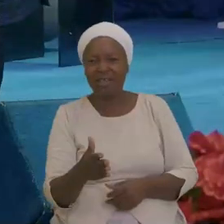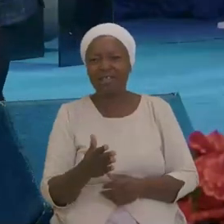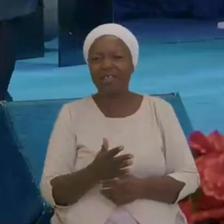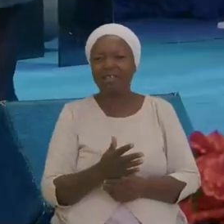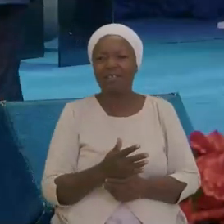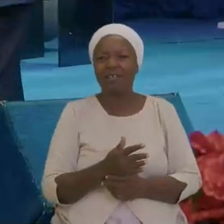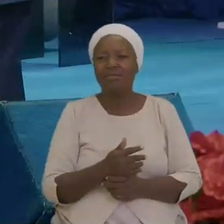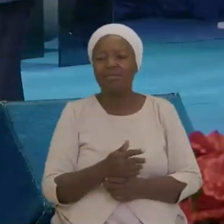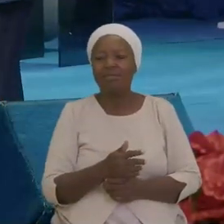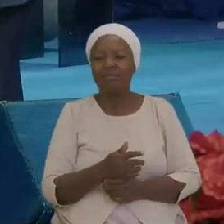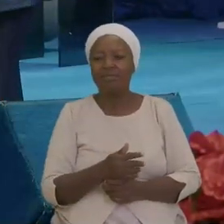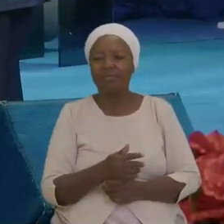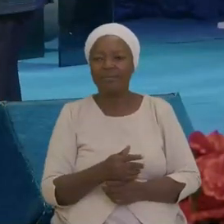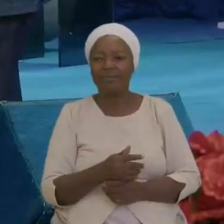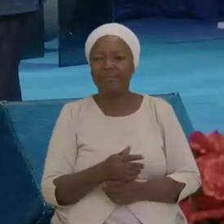là-bas.